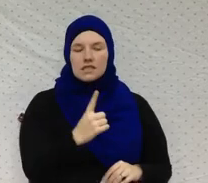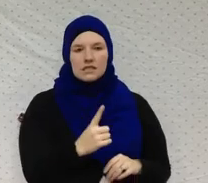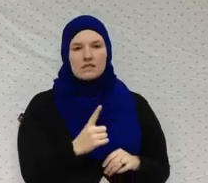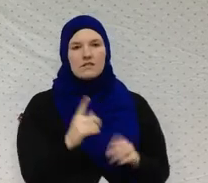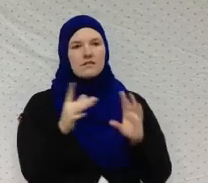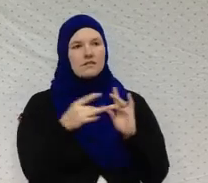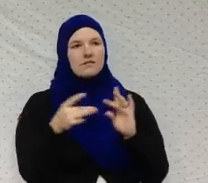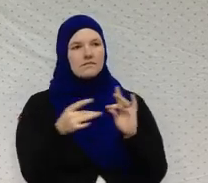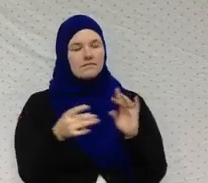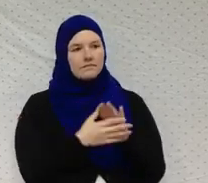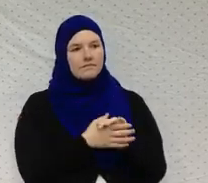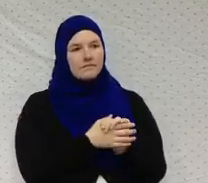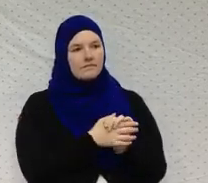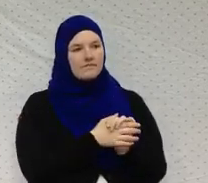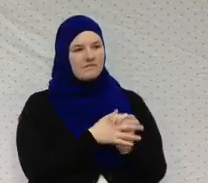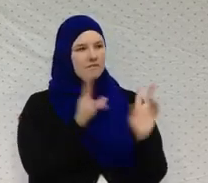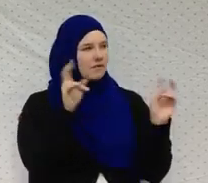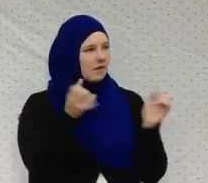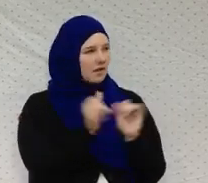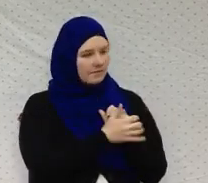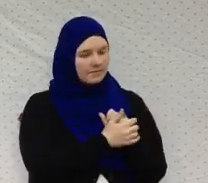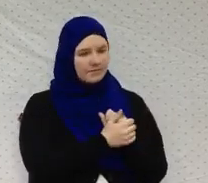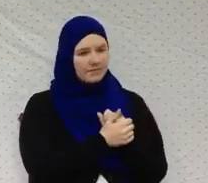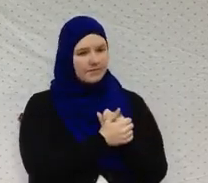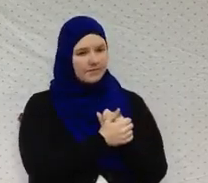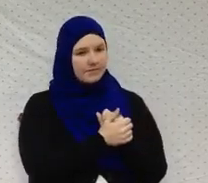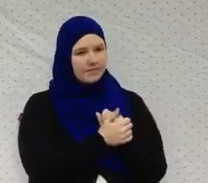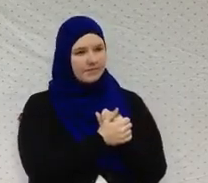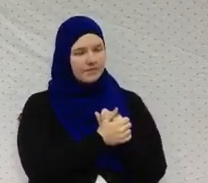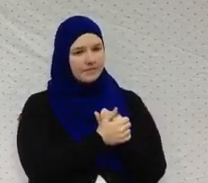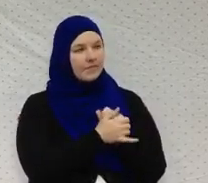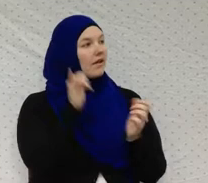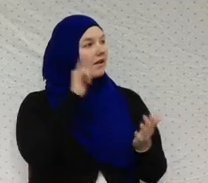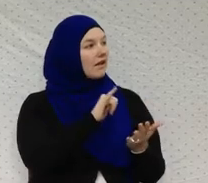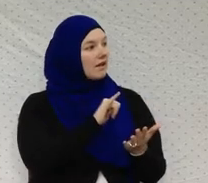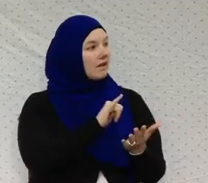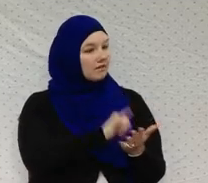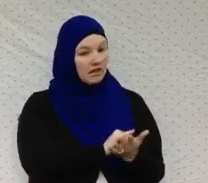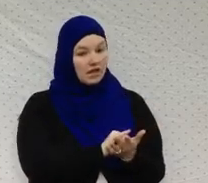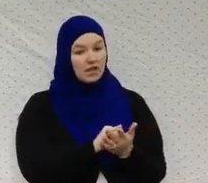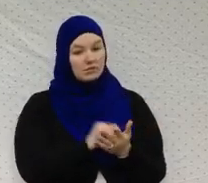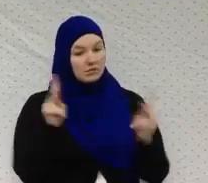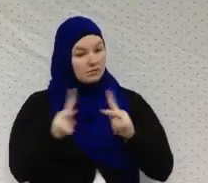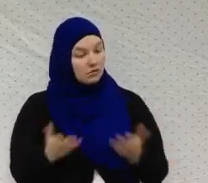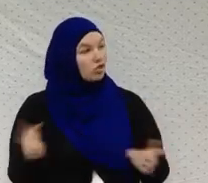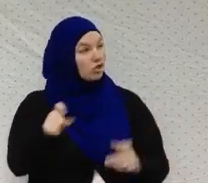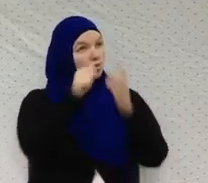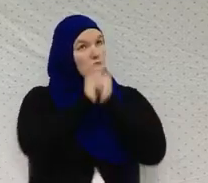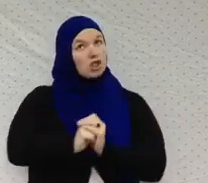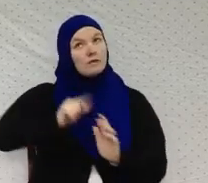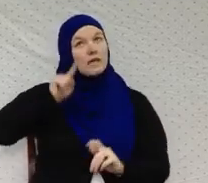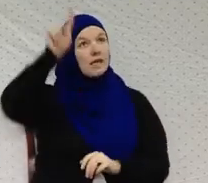says, أَن يَعْبُدُوهُ فَلَا يُشْرِكُوا بِهِ شَيْئًا, that they should worship